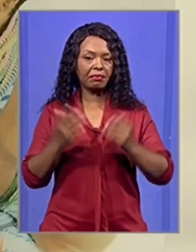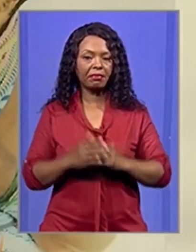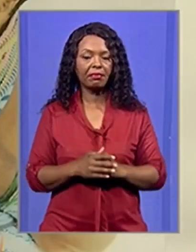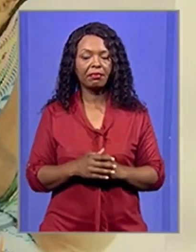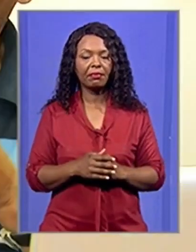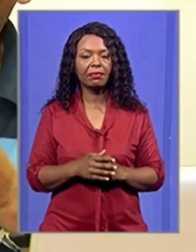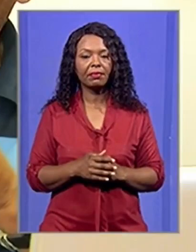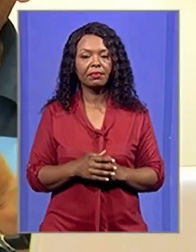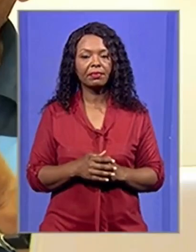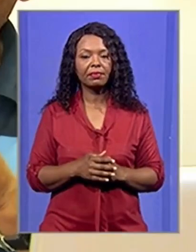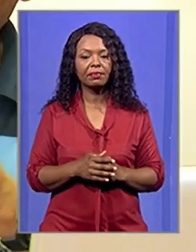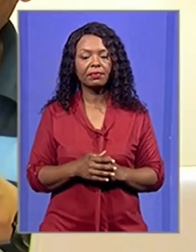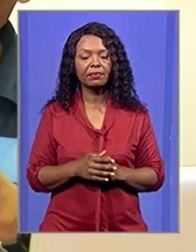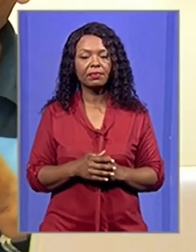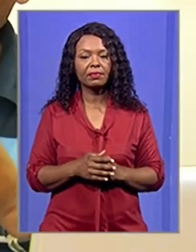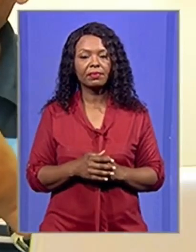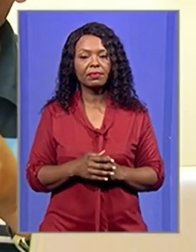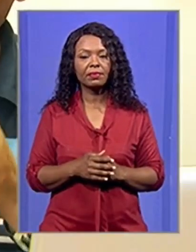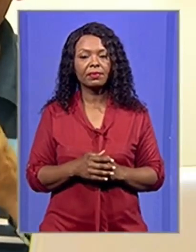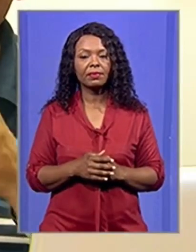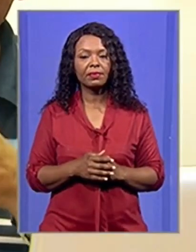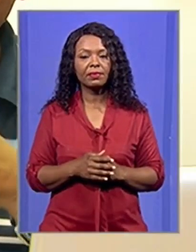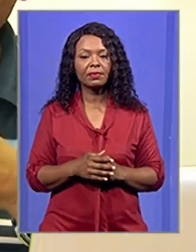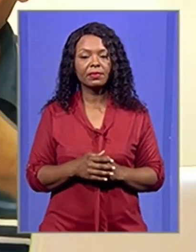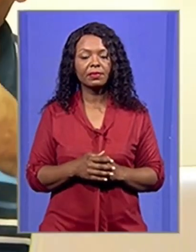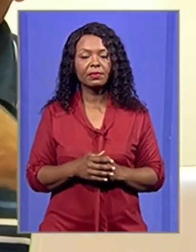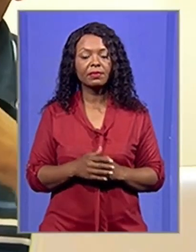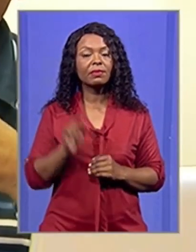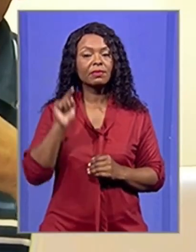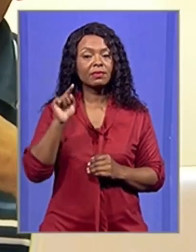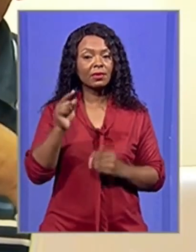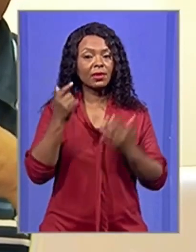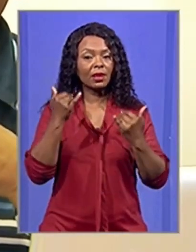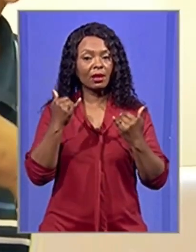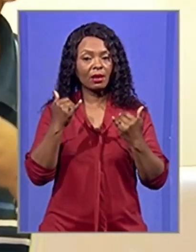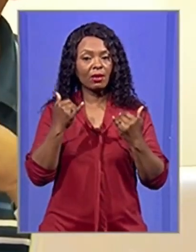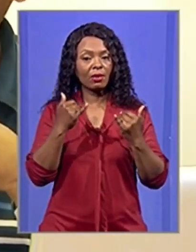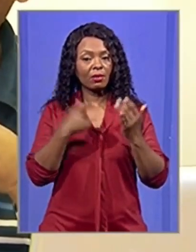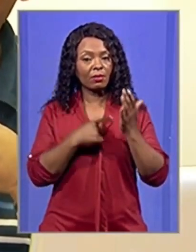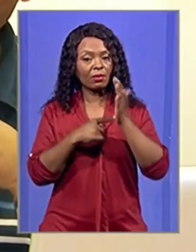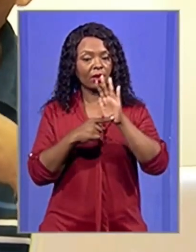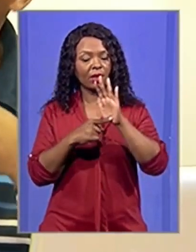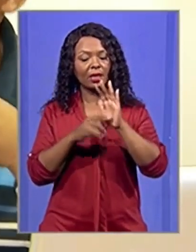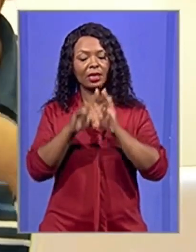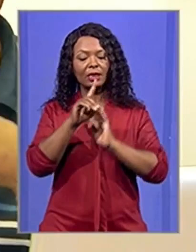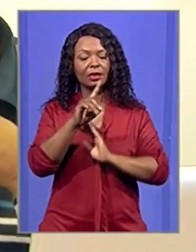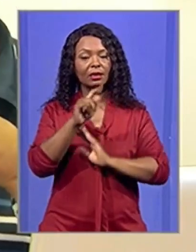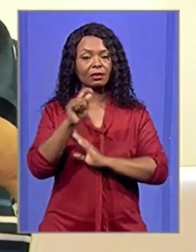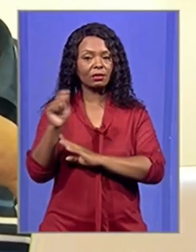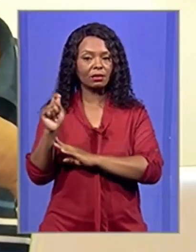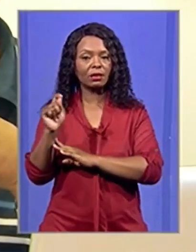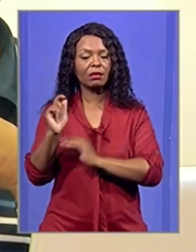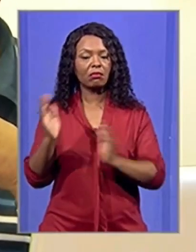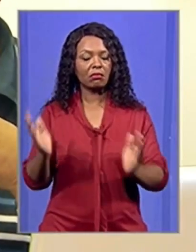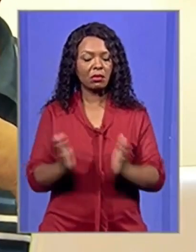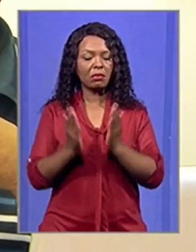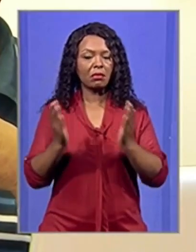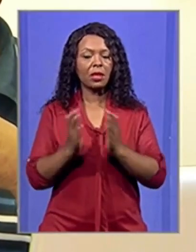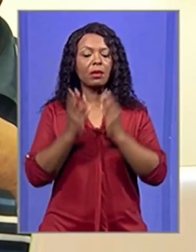ditule ito Now, I'm sure this channel is going to be an encouragement, it is going to encourage people